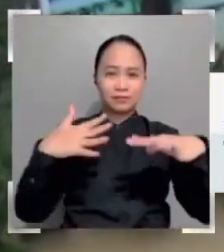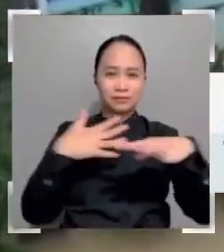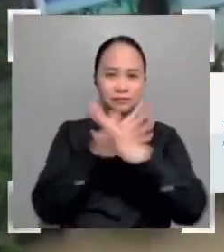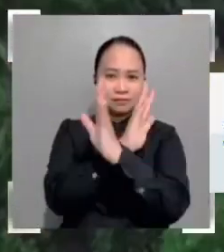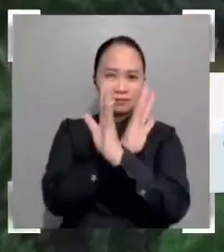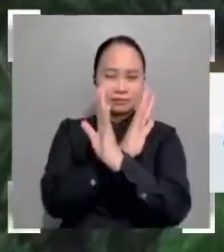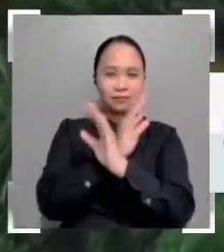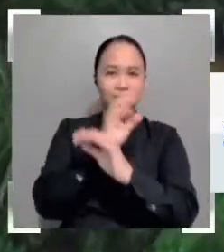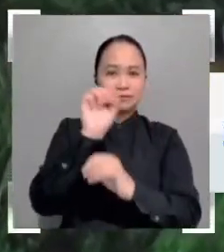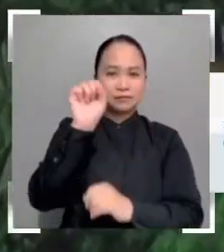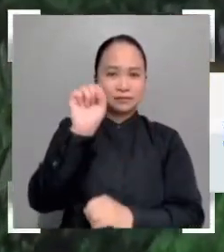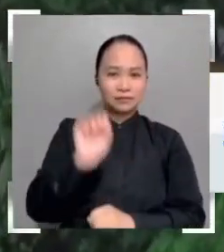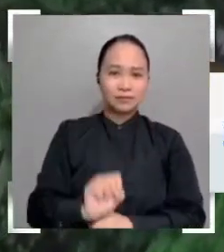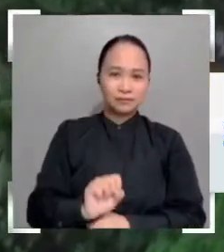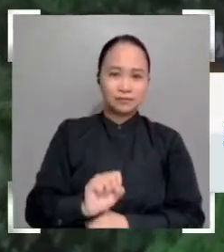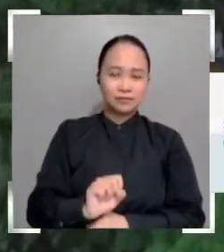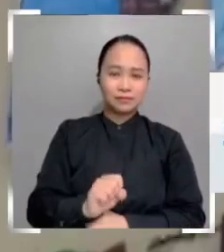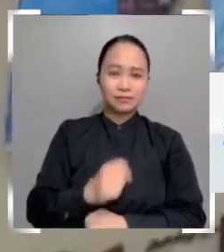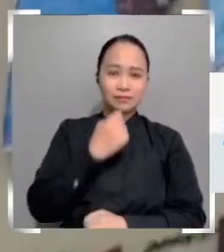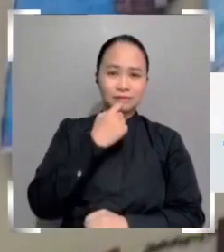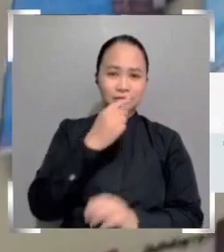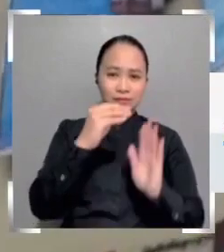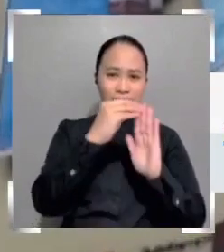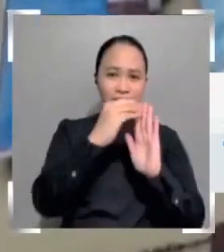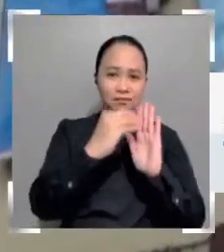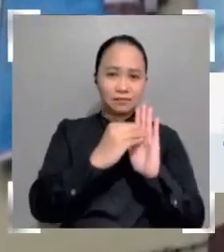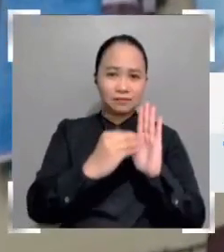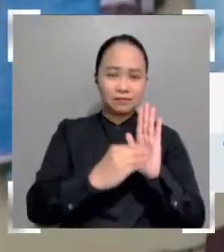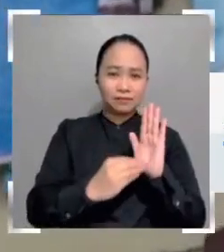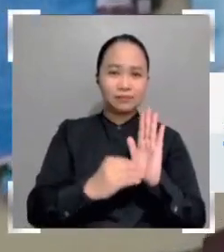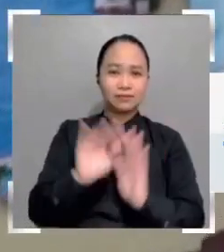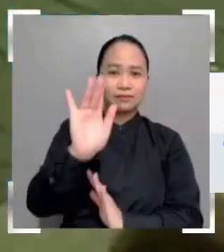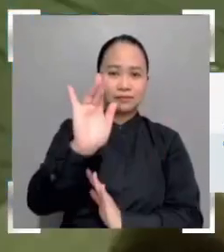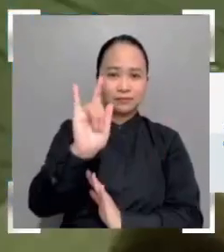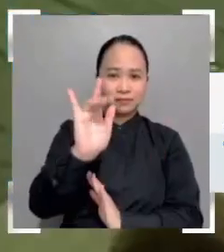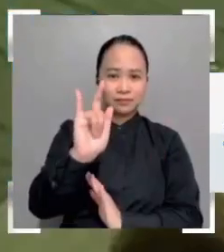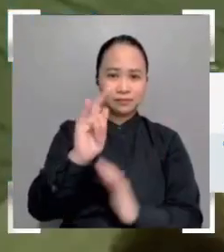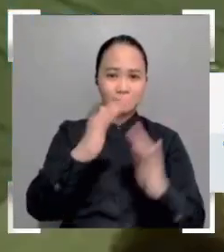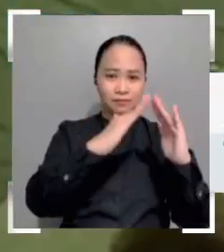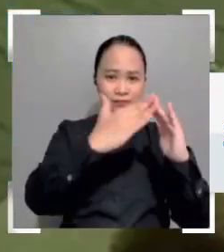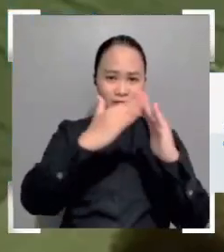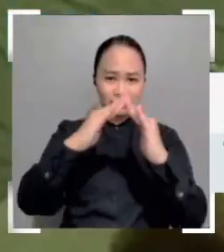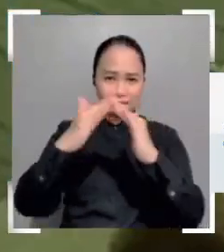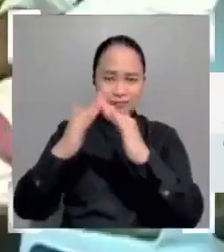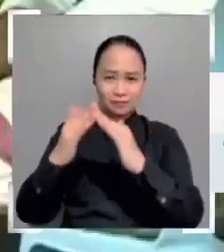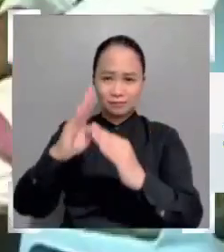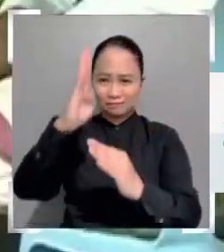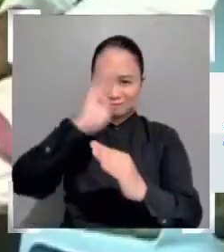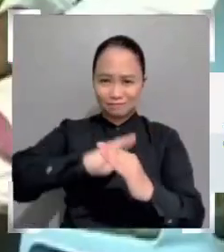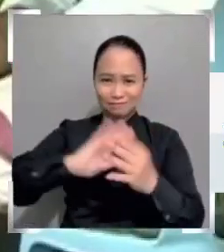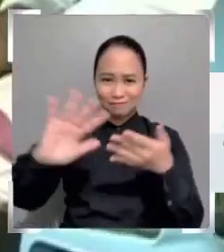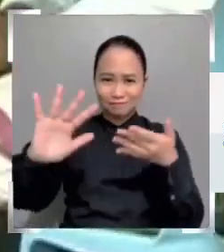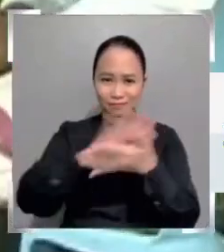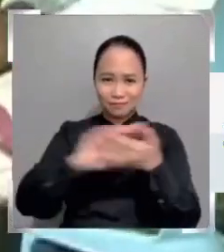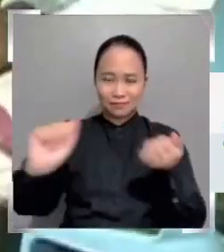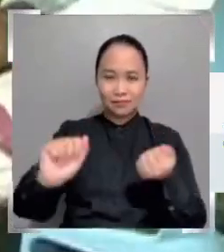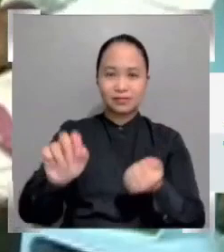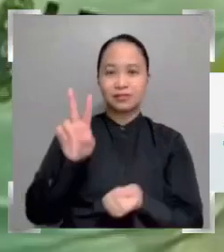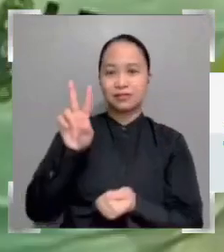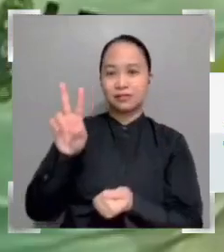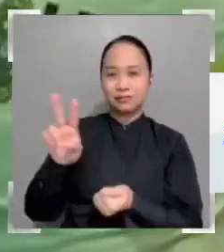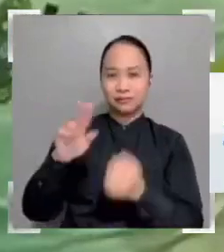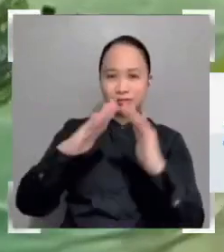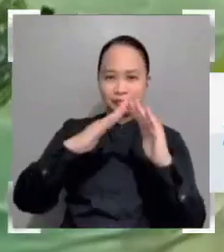ng LGU, 25 bahay ang nasira at 2 ang partially damaged. Inilikas muna sa Malalag Gym ang